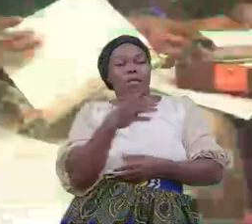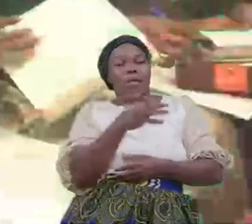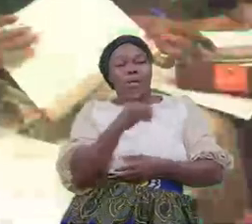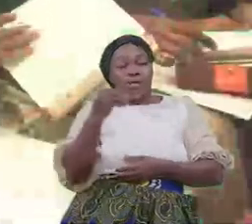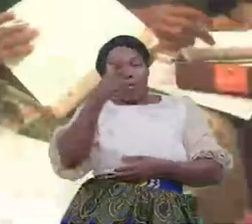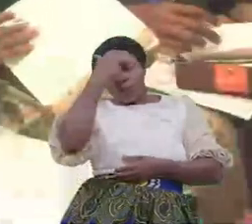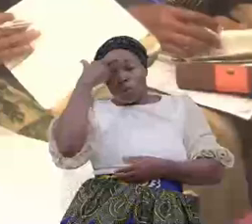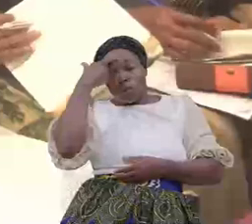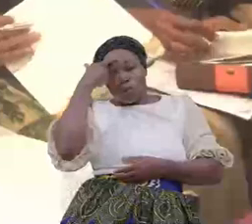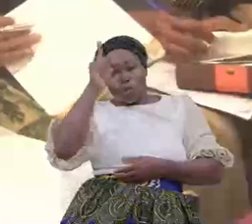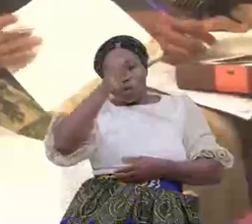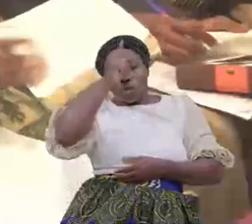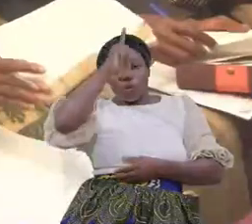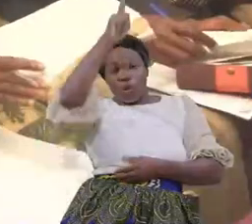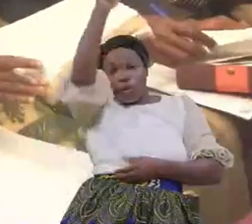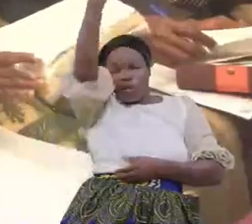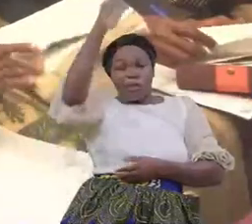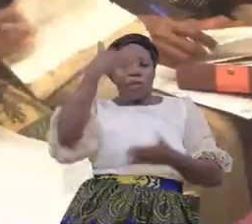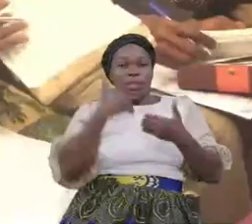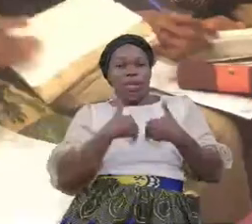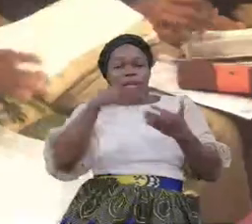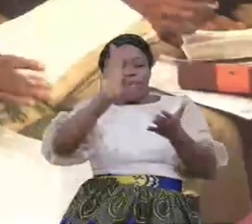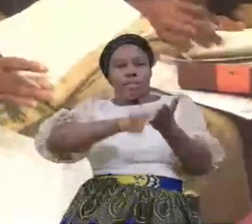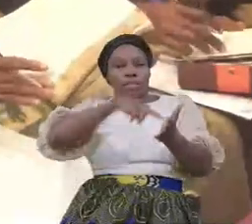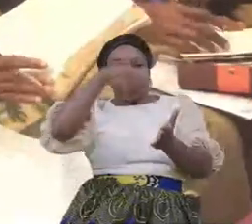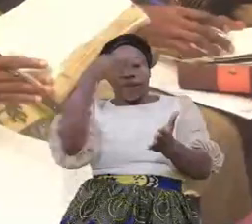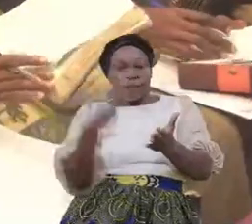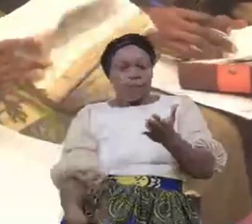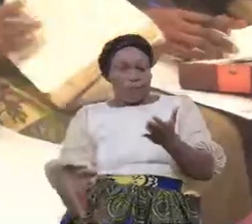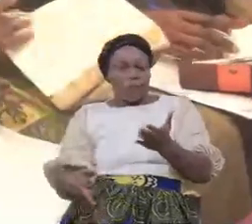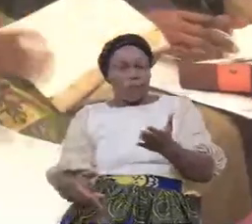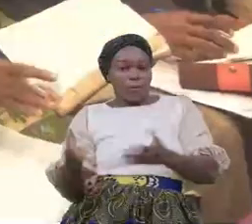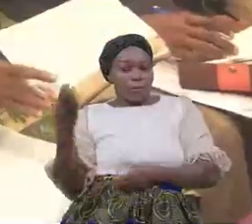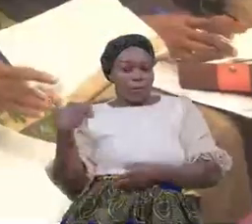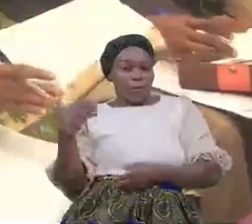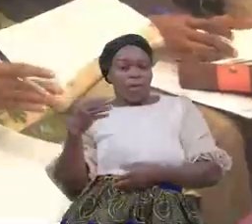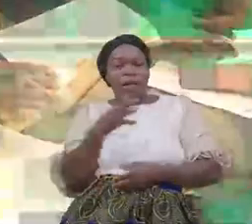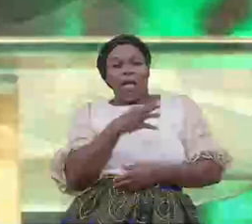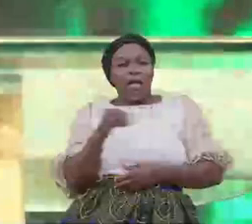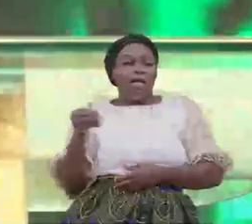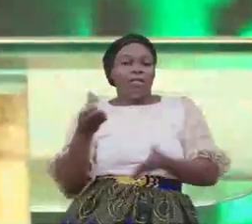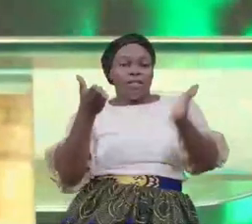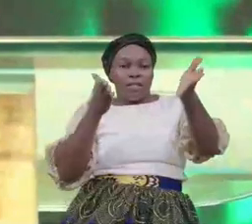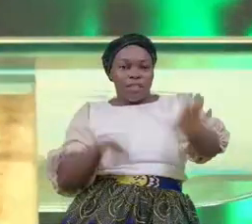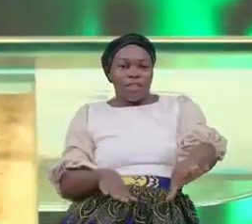Goliath était tombé. Goliath est mort.